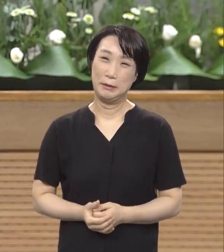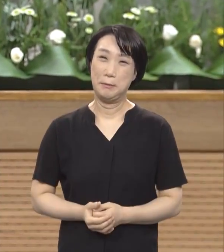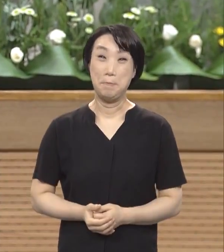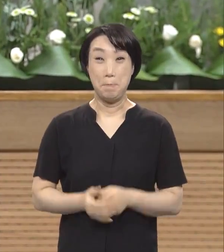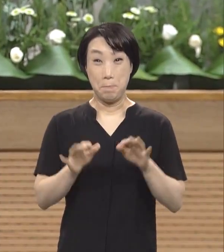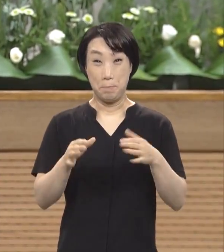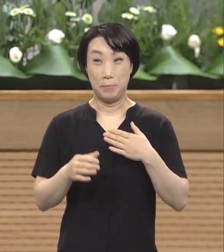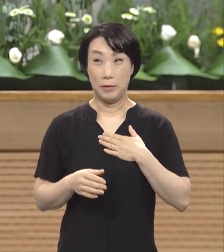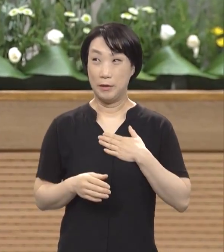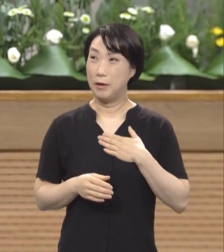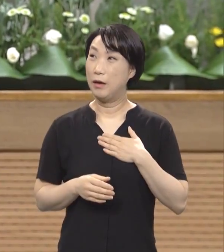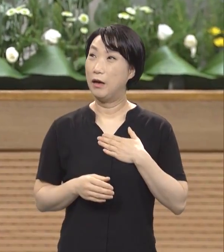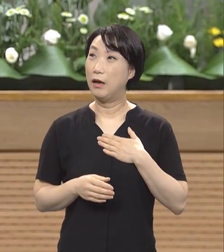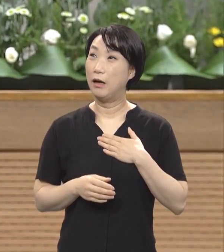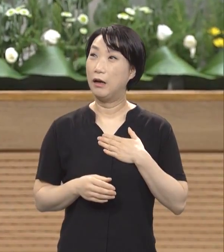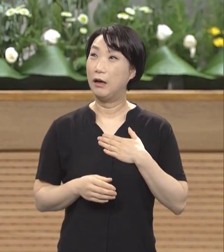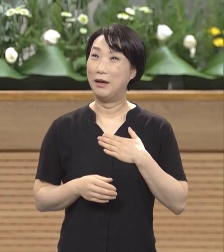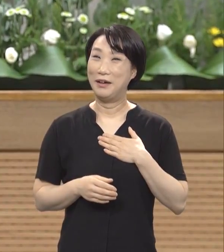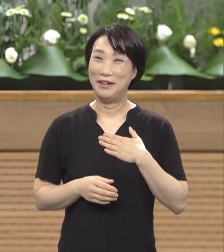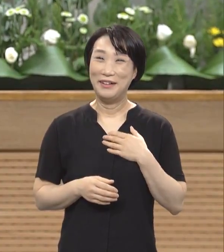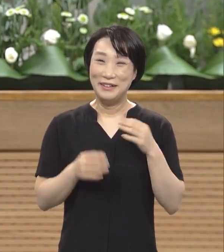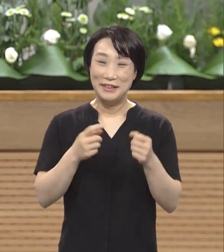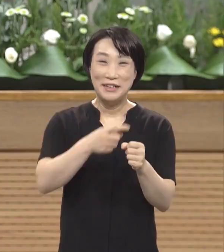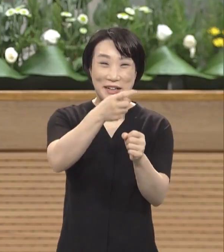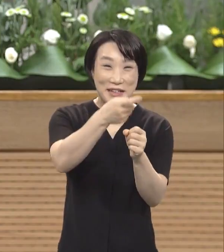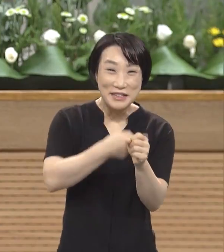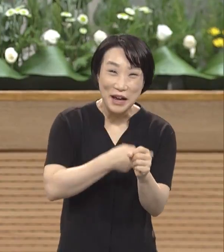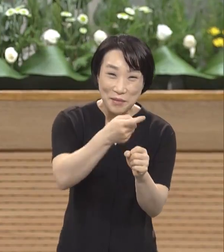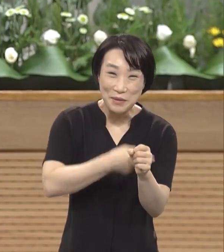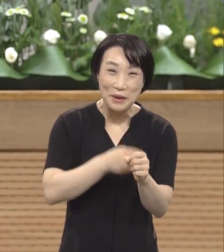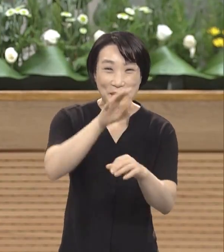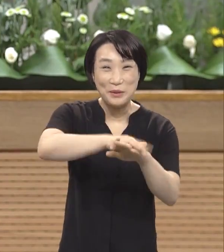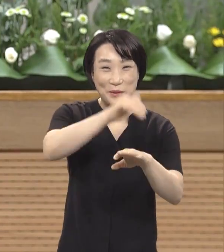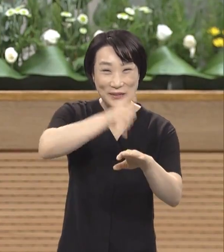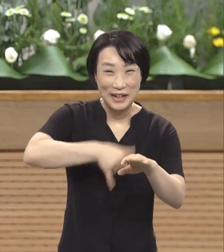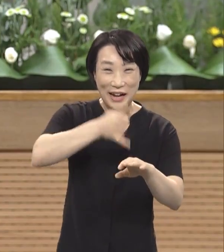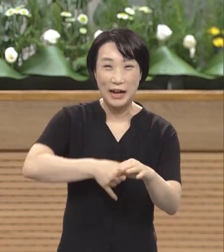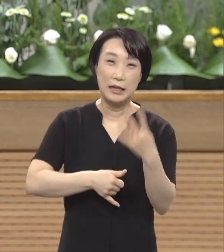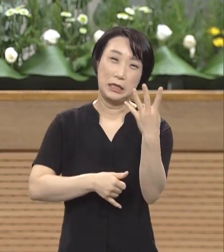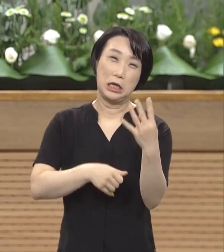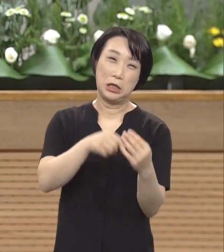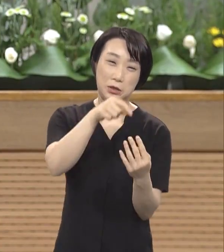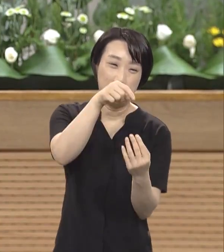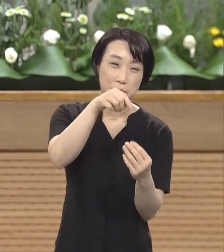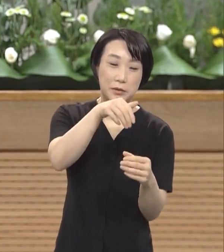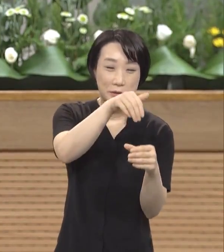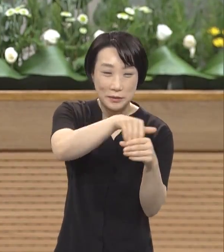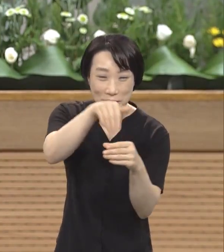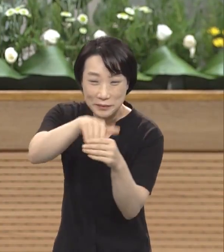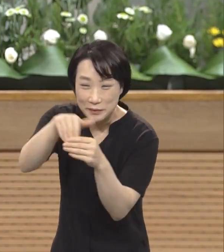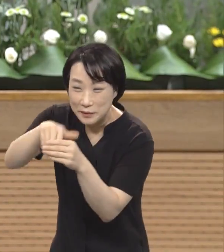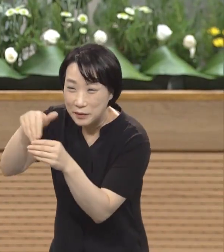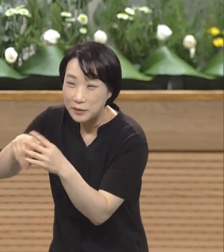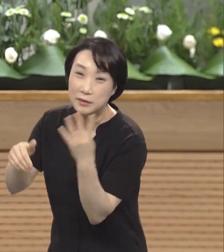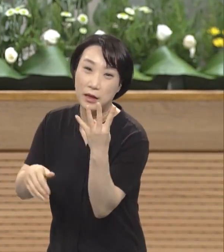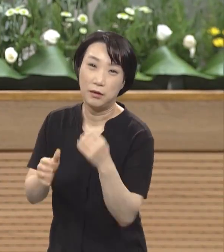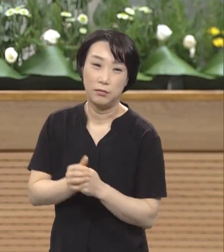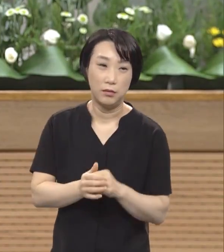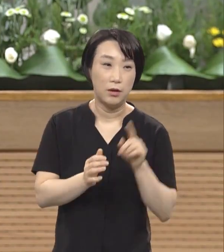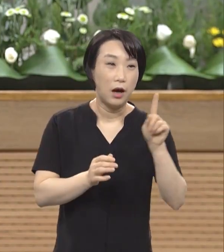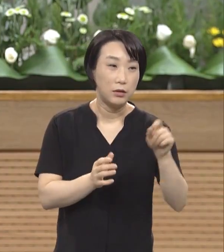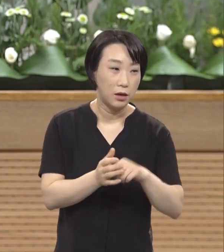참외 농사를 4포기를 지었는데 한 포기는 죽고